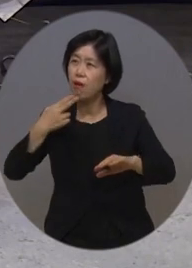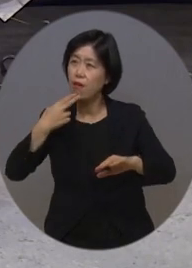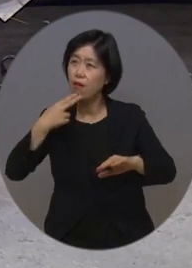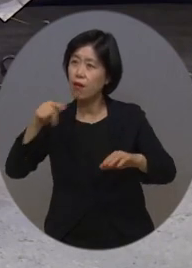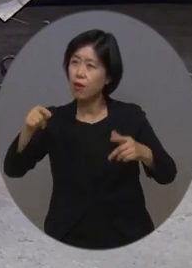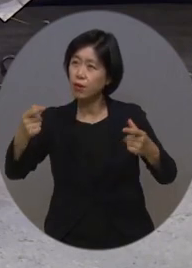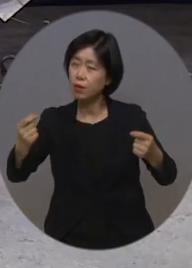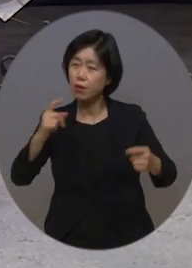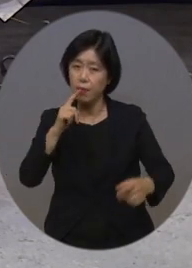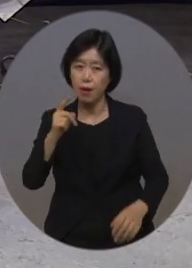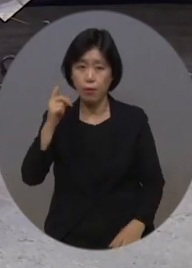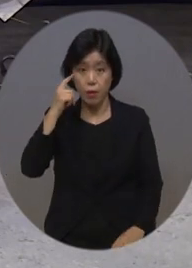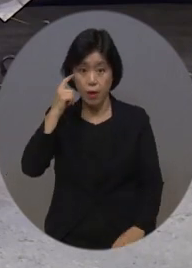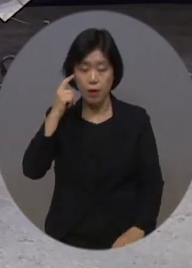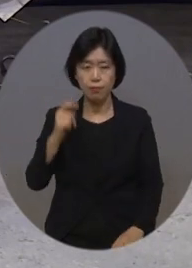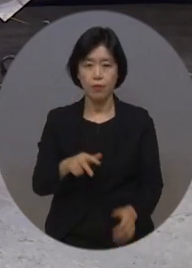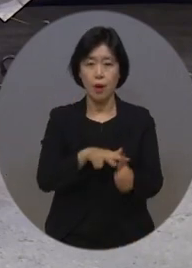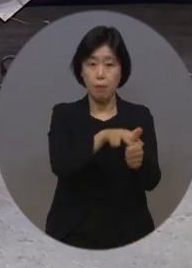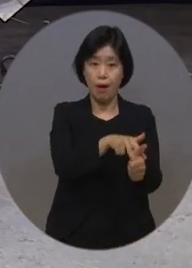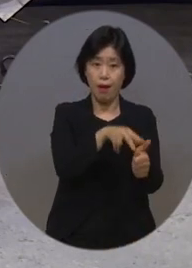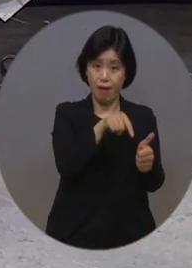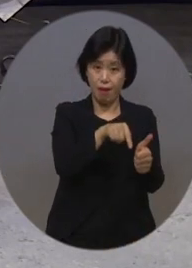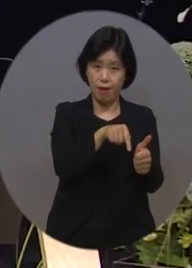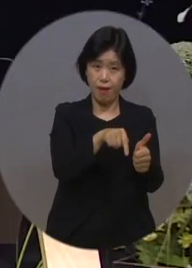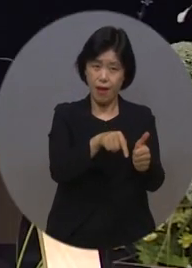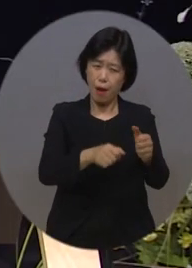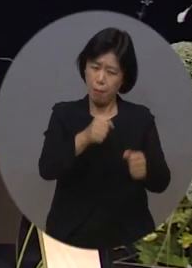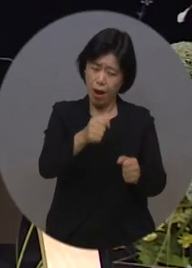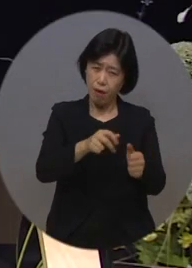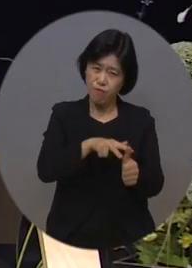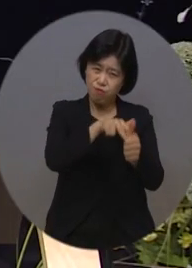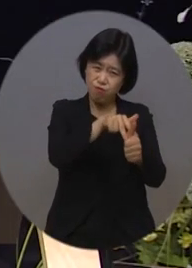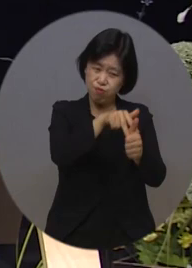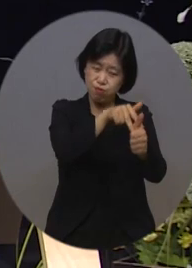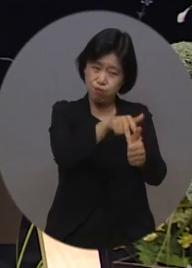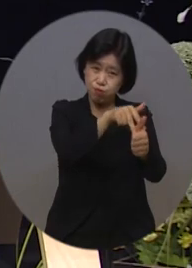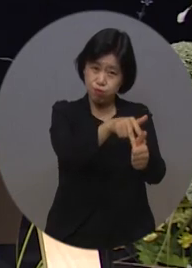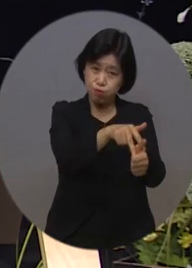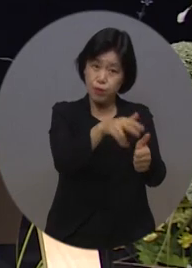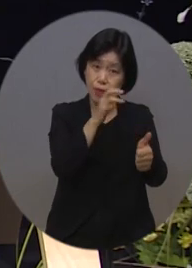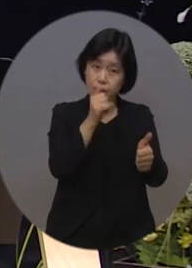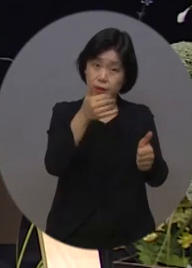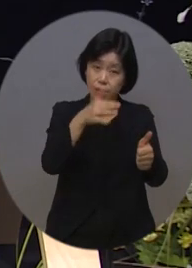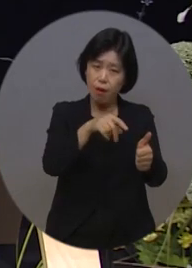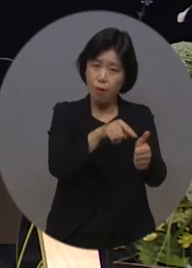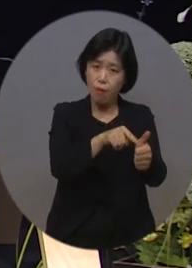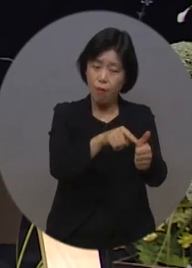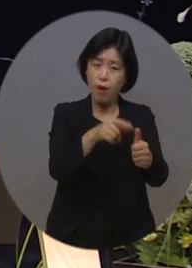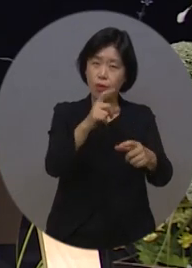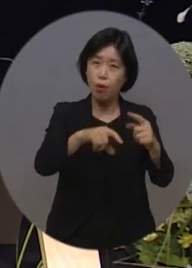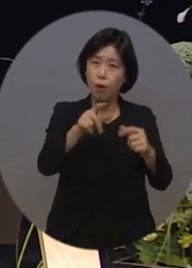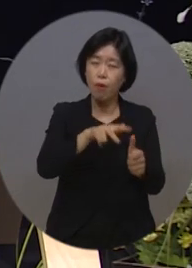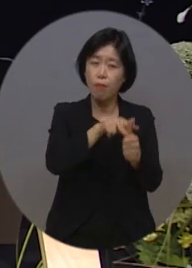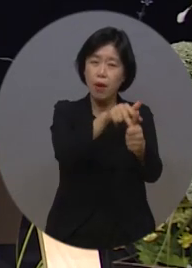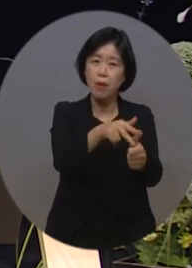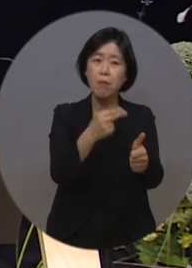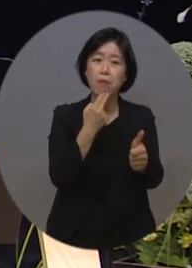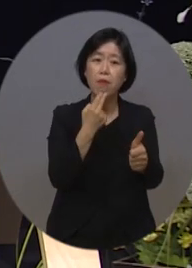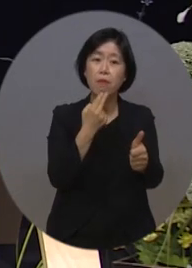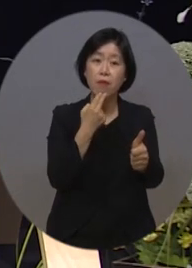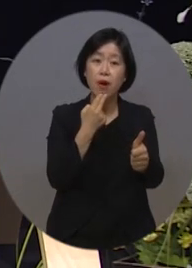말은 달리는 동물이니 더 이상 달려가지 않을 것처럼이라고 써야 맞는 것 아닐까요?